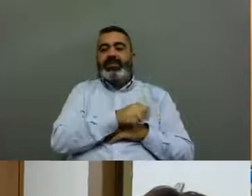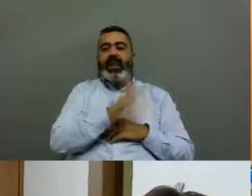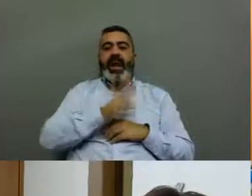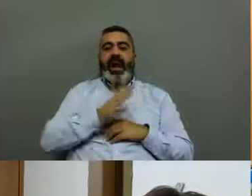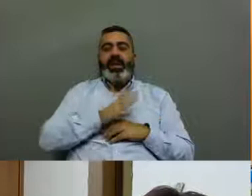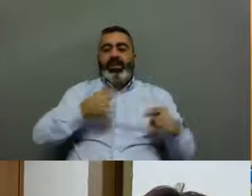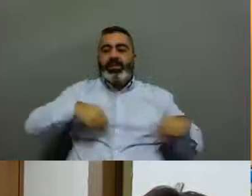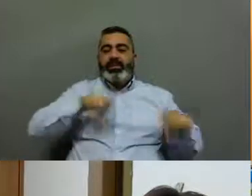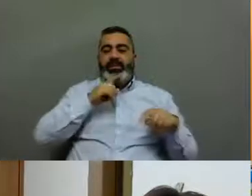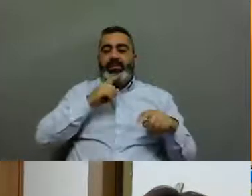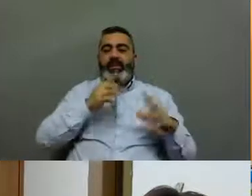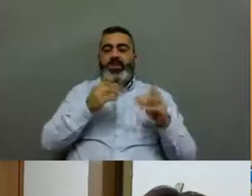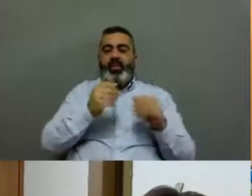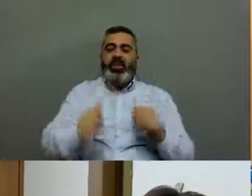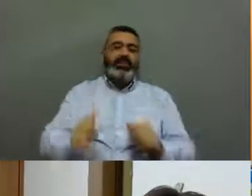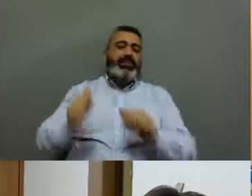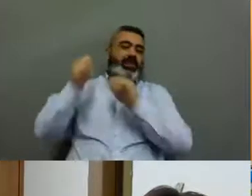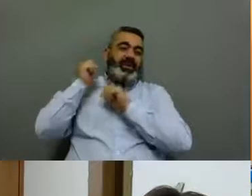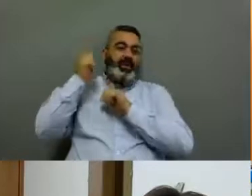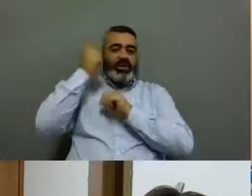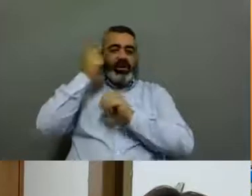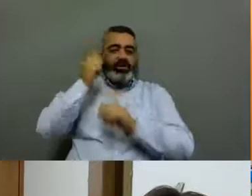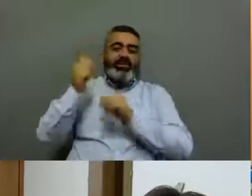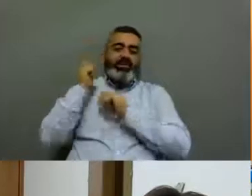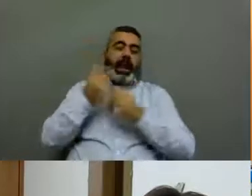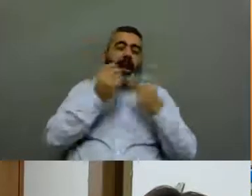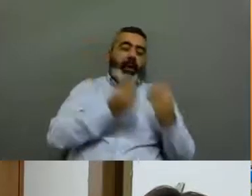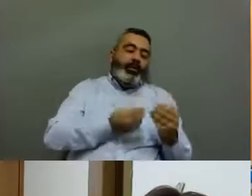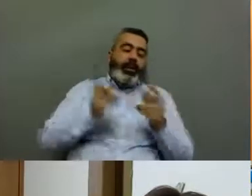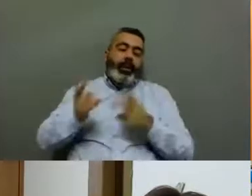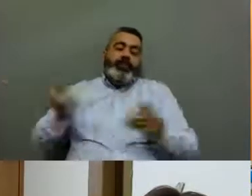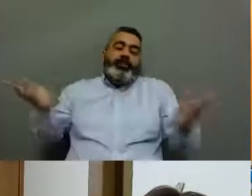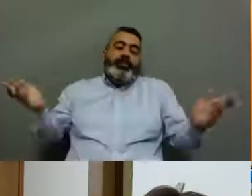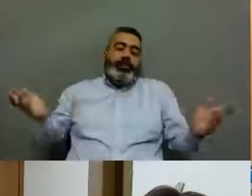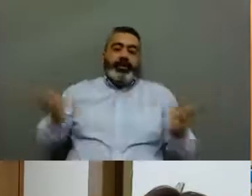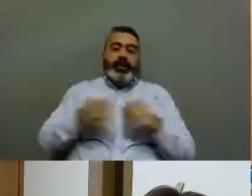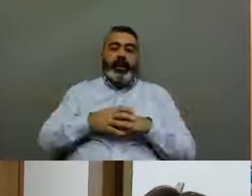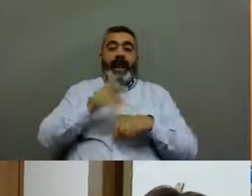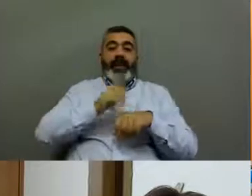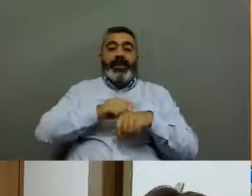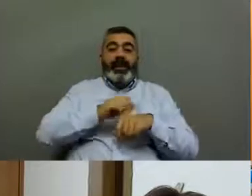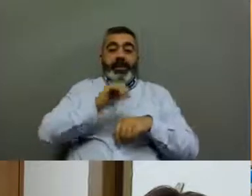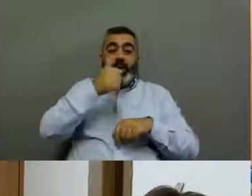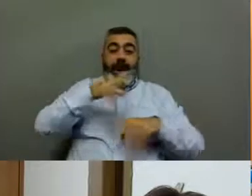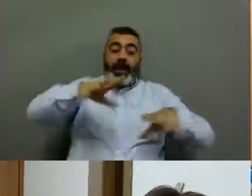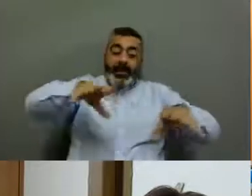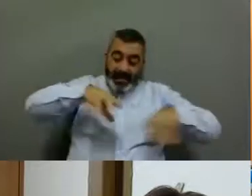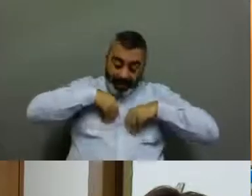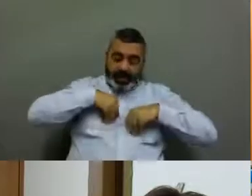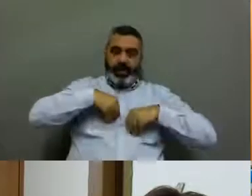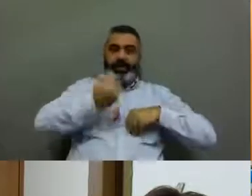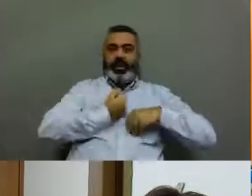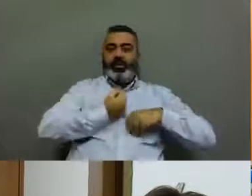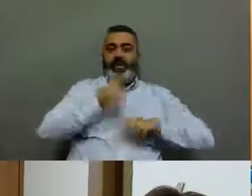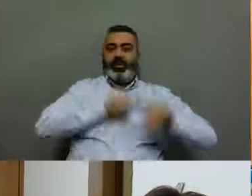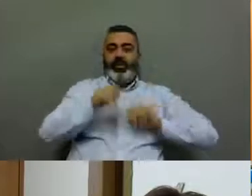πολύ πίσω, καλός ή κακός, από την παραδοχή της ίδιας ταυτότητας, που, η οποία θα οδηγεί σε